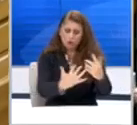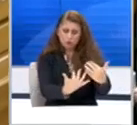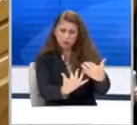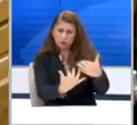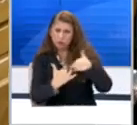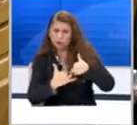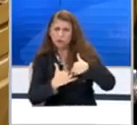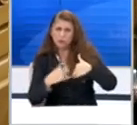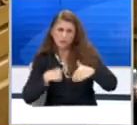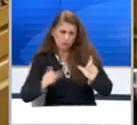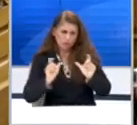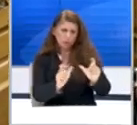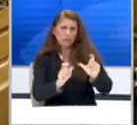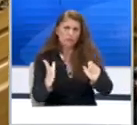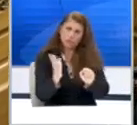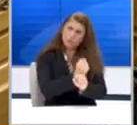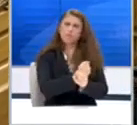κατεναντίον